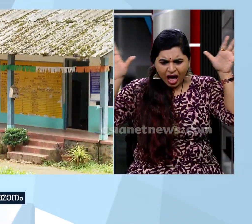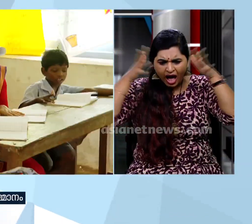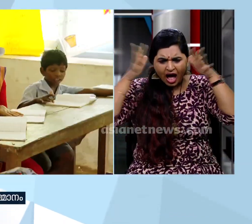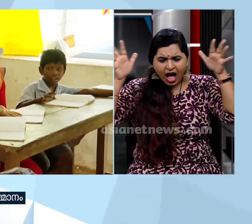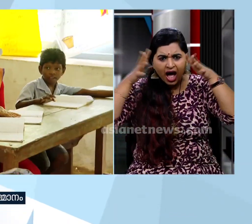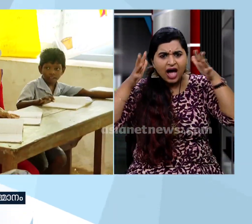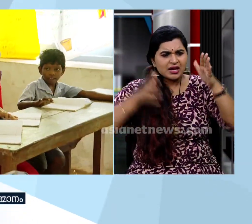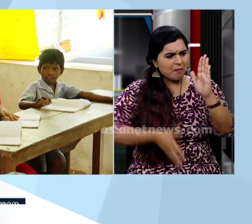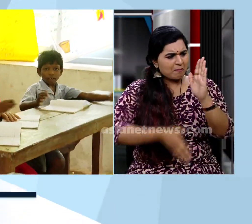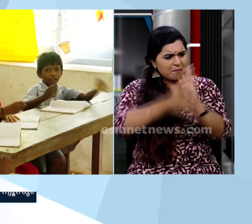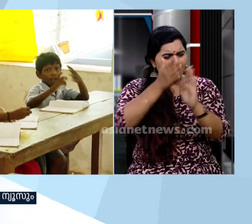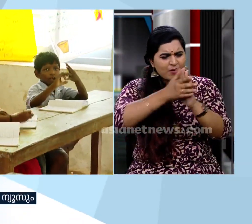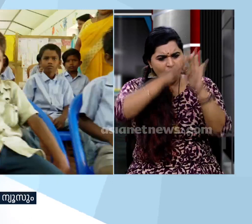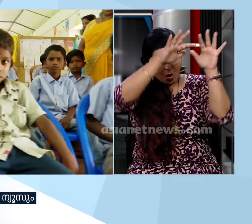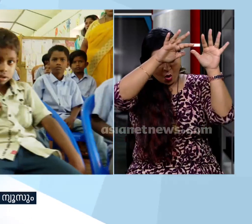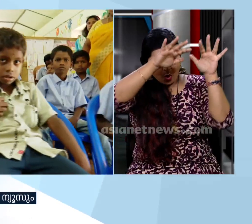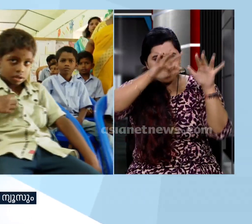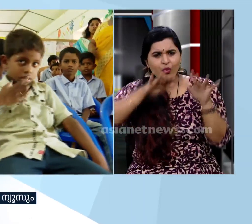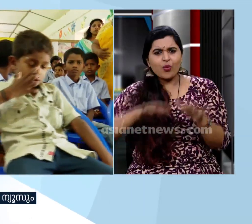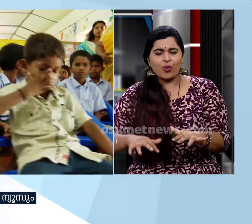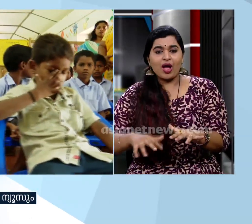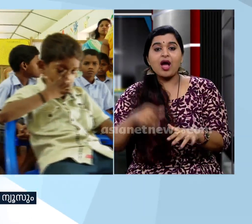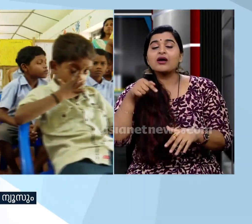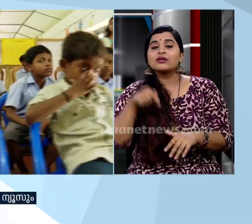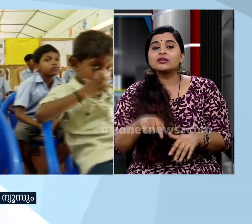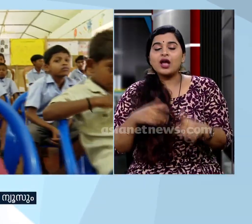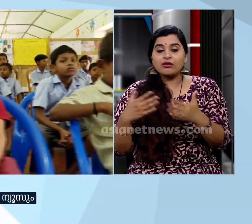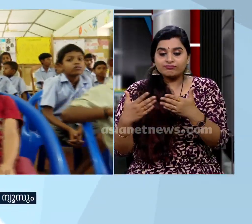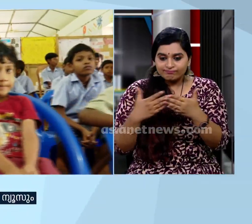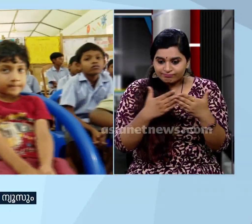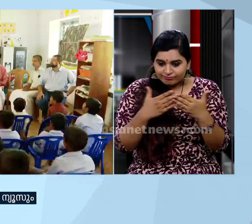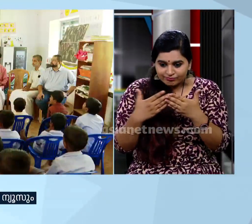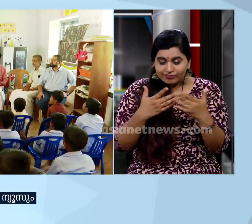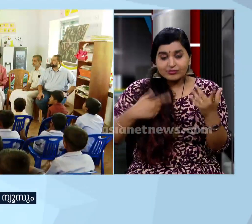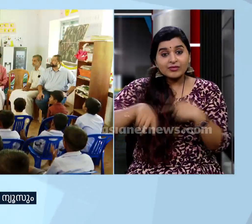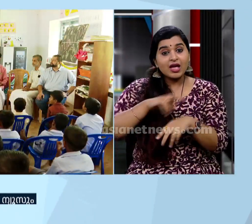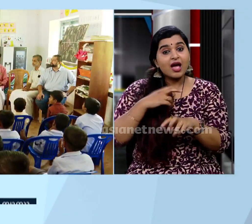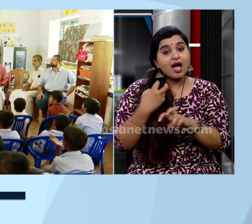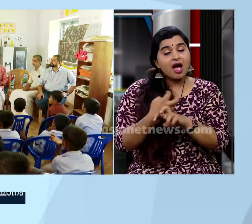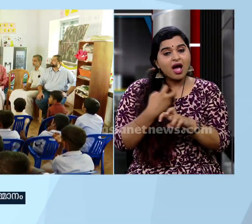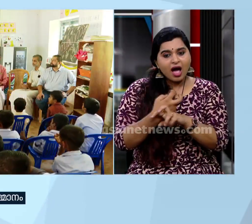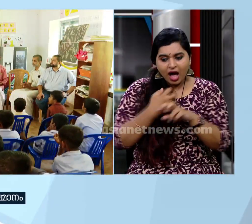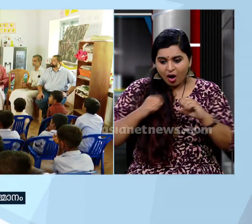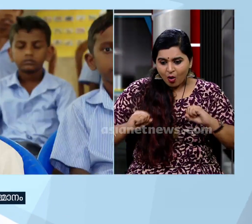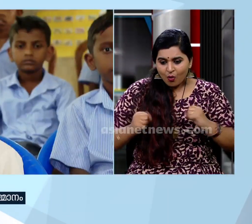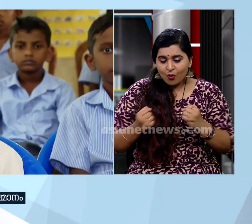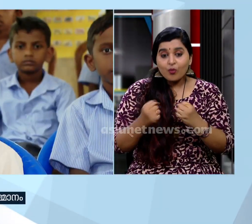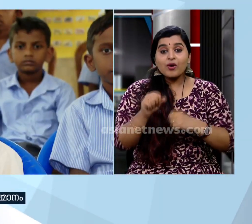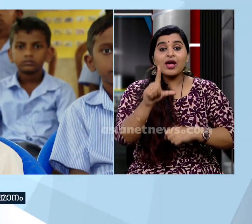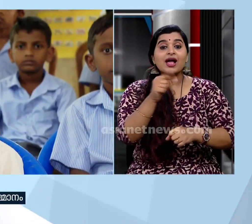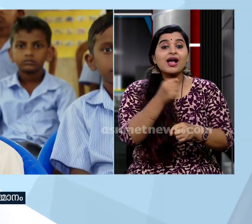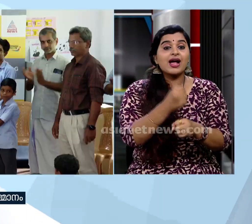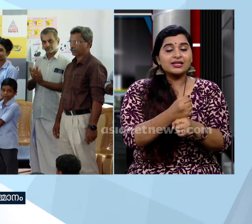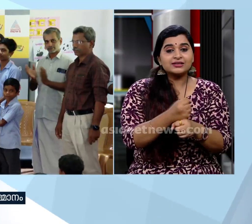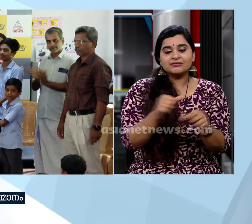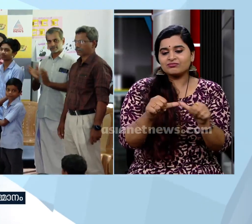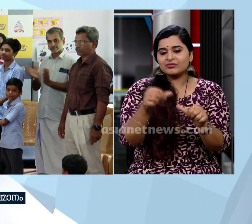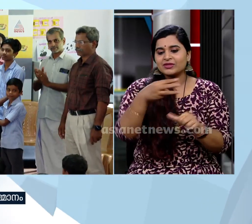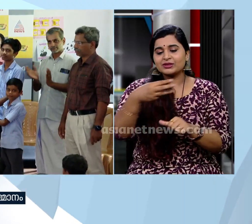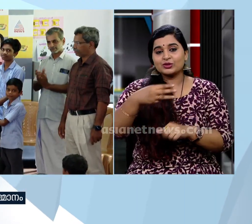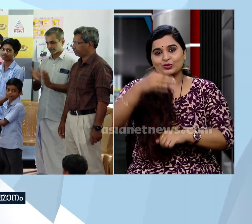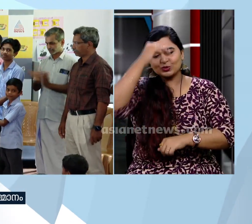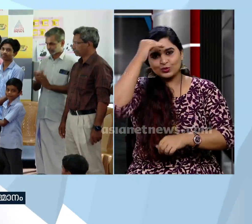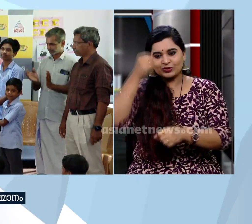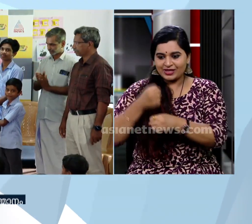കളഞ്ഞത്. അസൗകര്യങ്ങൾക്കിടയിലും പൊതുവിദ്യാഭ്യാസം സംരക്ഷിക്കാനുള്ള അധ്വാനത്തിനിടെ വലിയ ആശ്വാസമായി എൽ ജി ഏഷ്യാനെറ്റ് ന്യൂസ് ഓണസമ്മാനം.